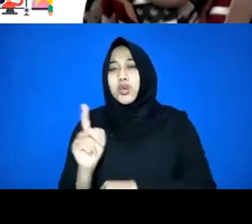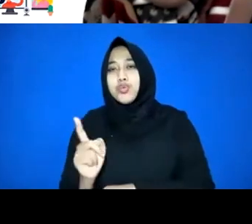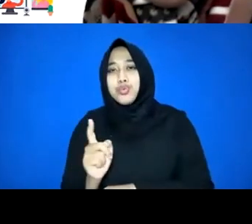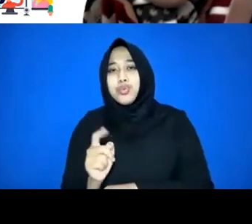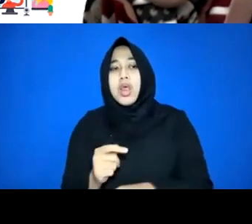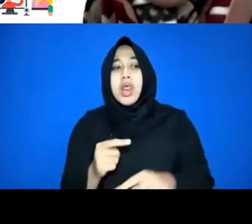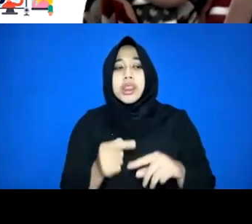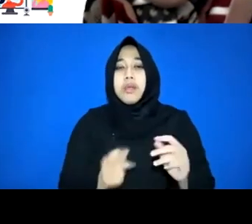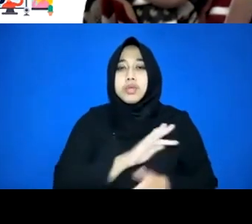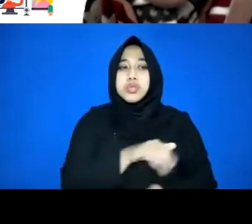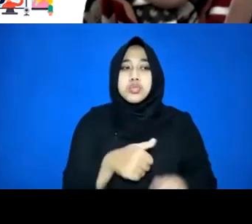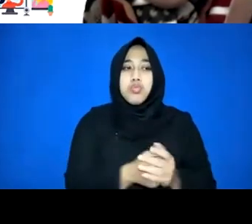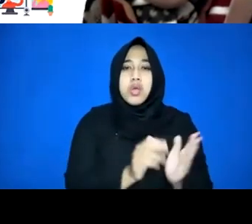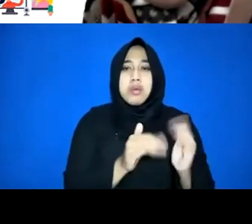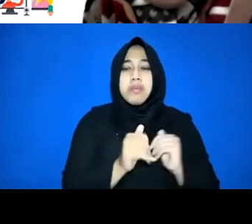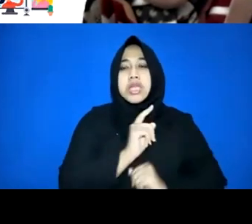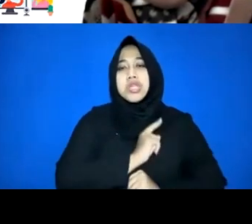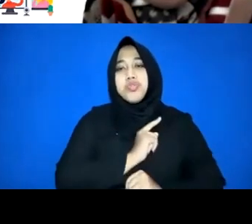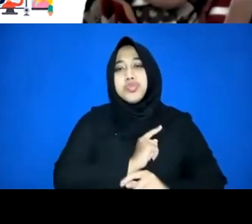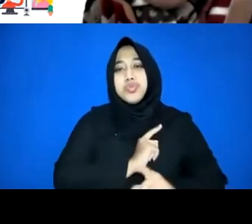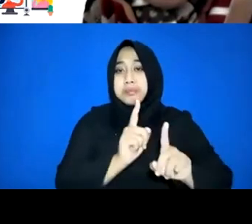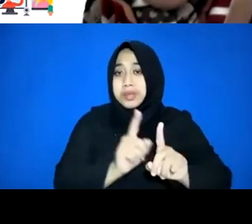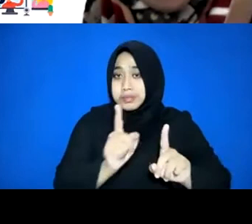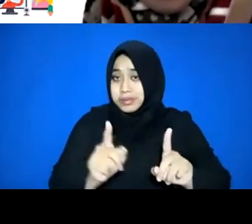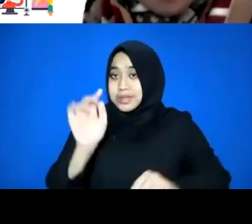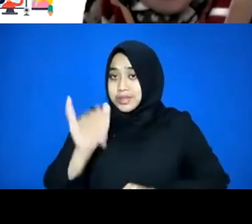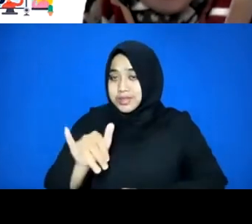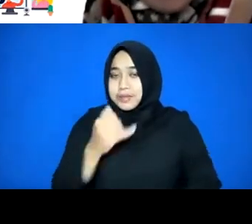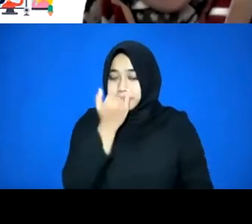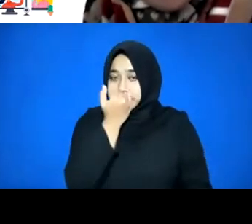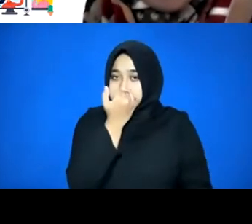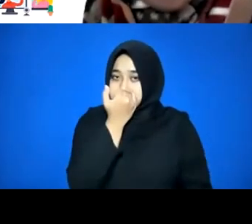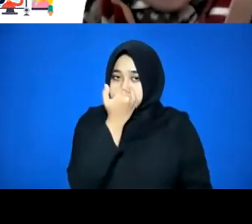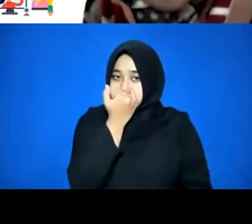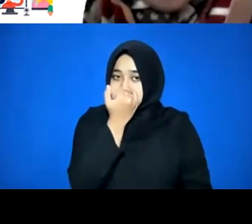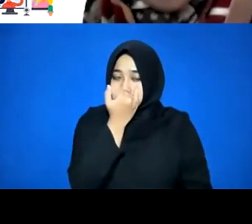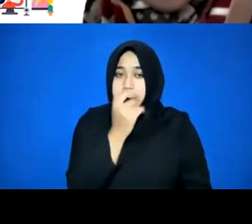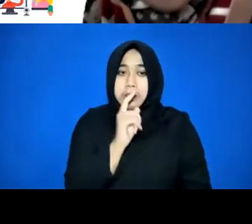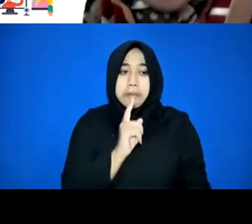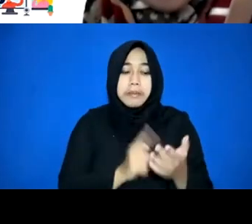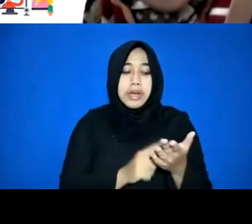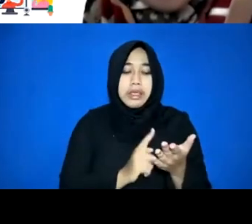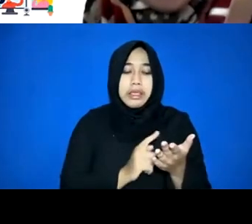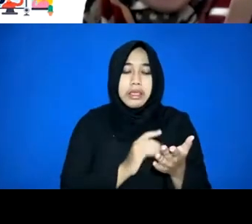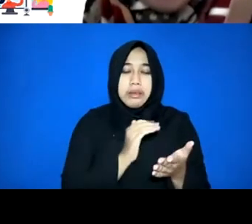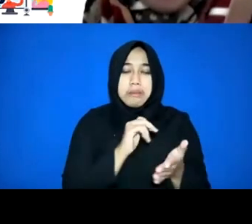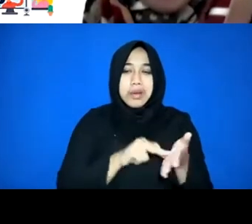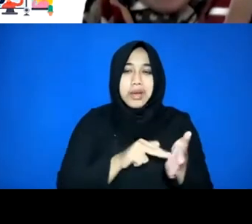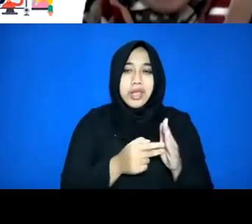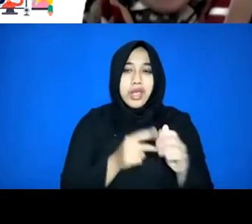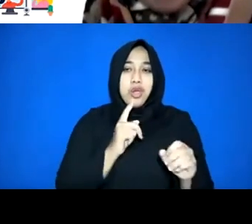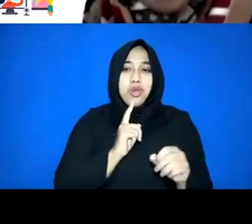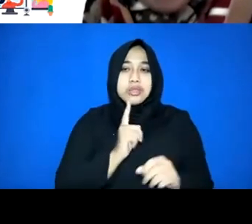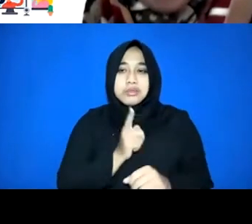Tapi semuanya itu kembali ke individu masing-masing ya. Gitu Mbak. Oke, kalau berarti faktor internal ya internal yang faktor